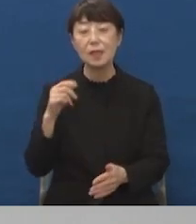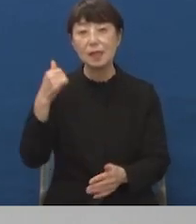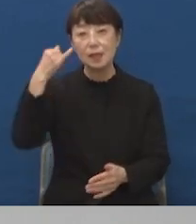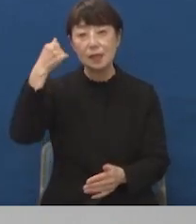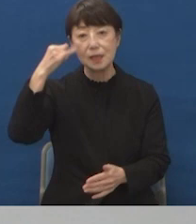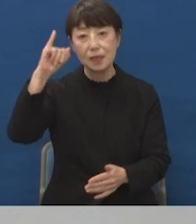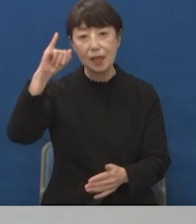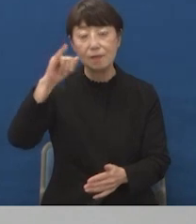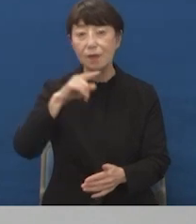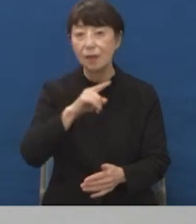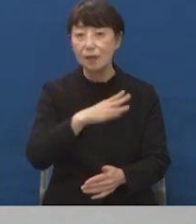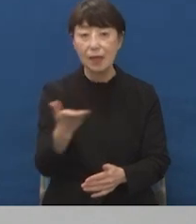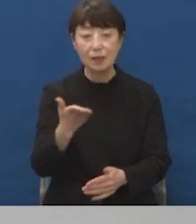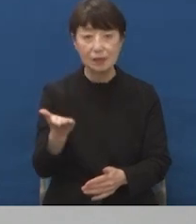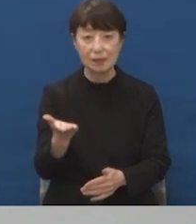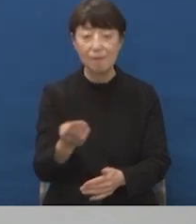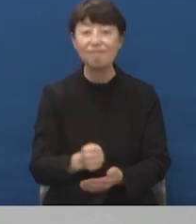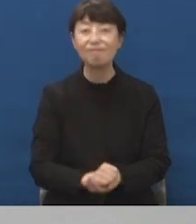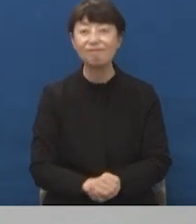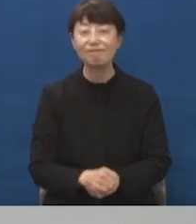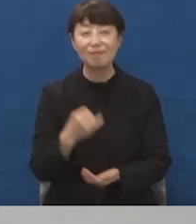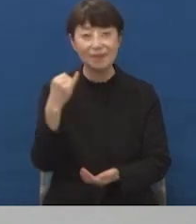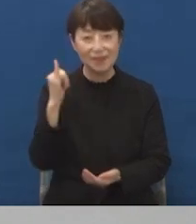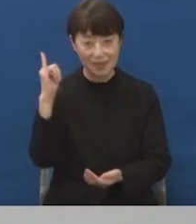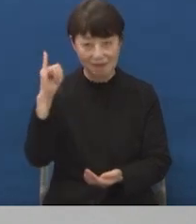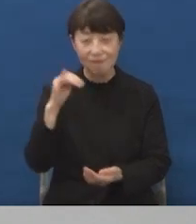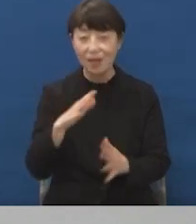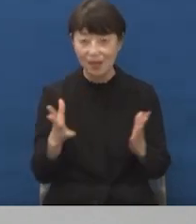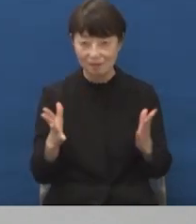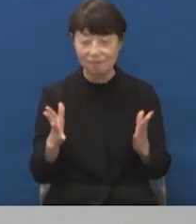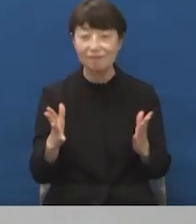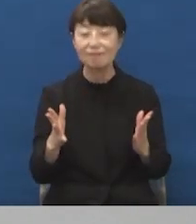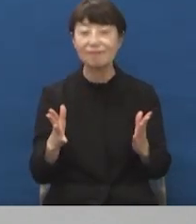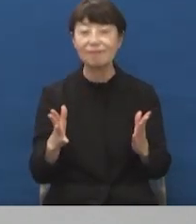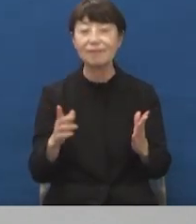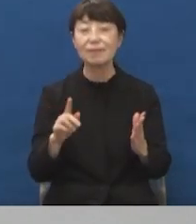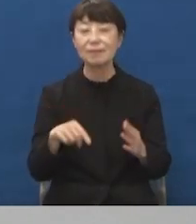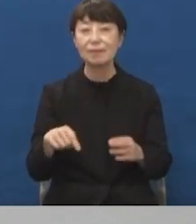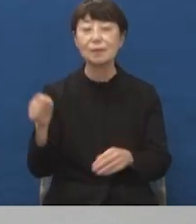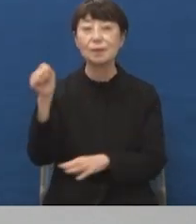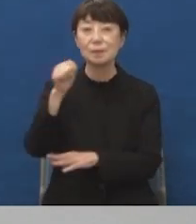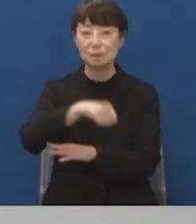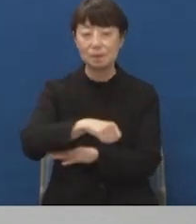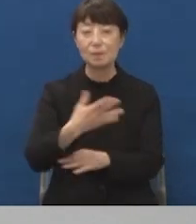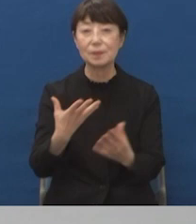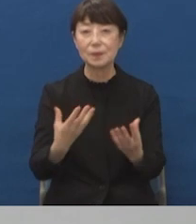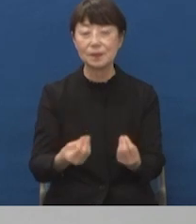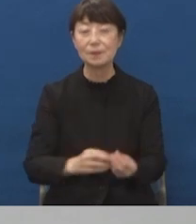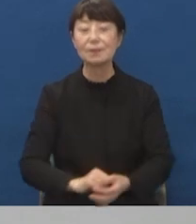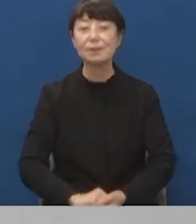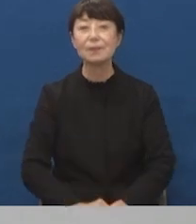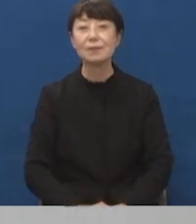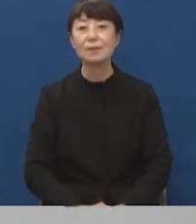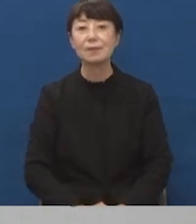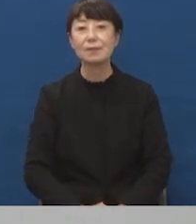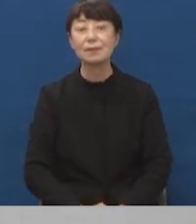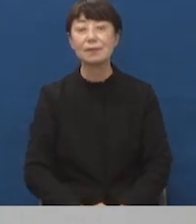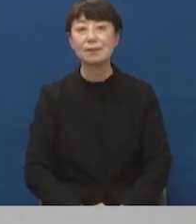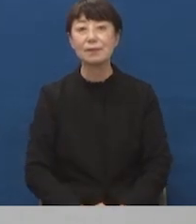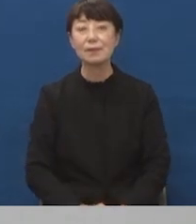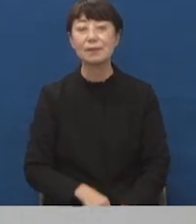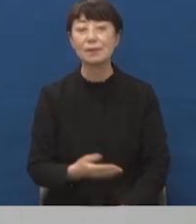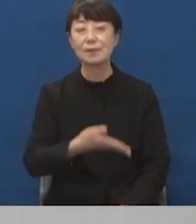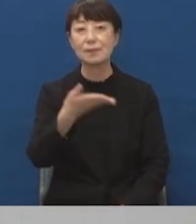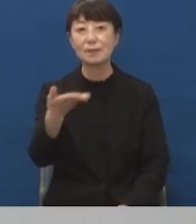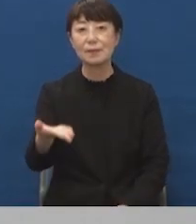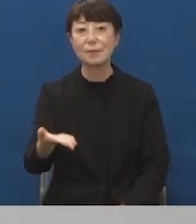か。ご異議なしと認めます。よって本案は原案のとおり可決されました。日程第